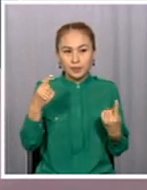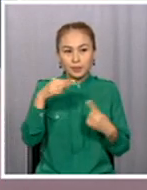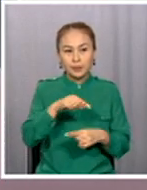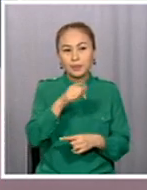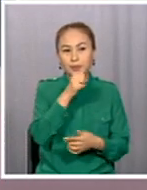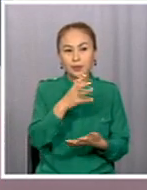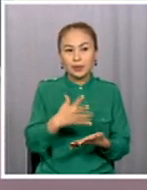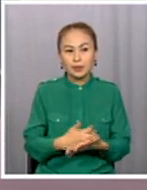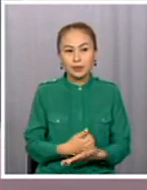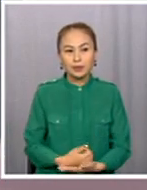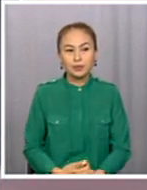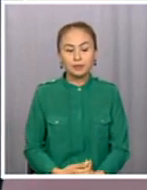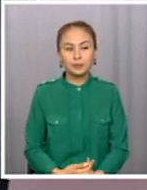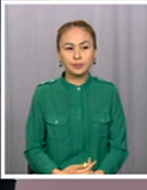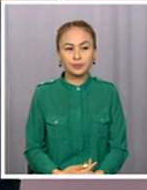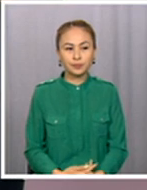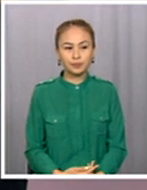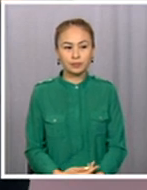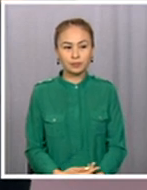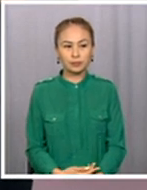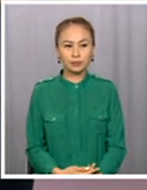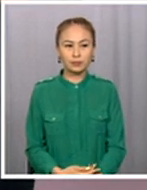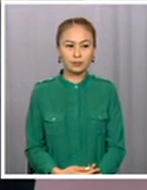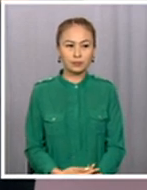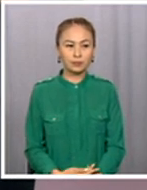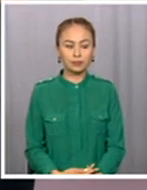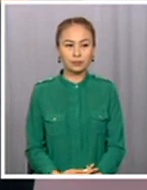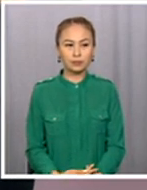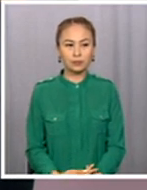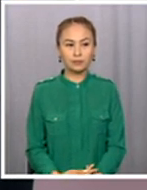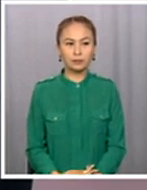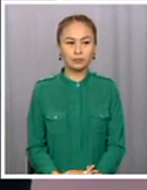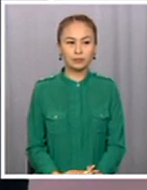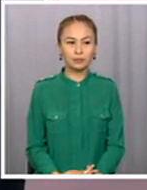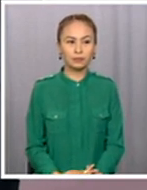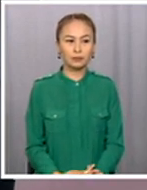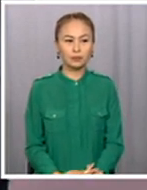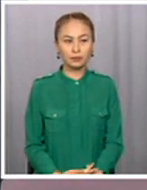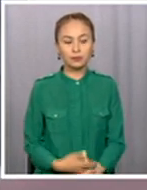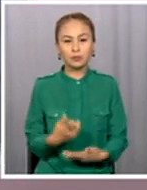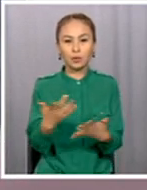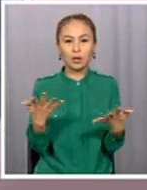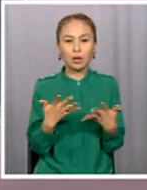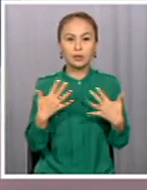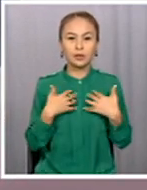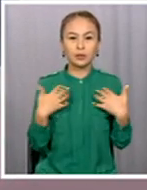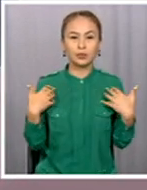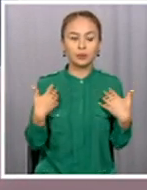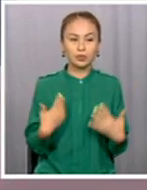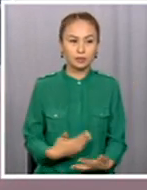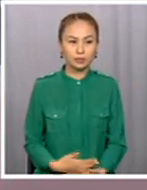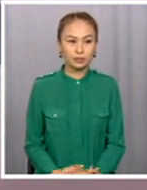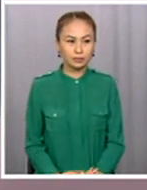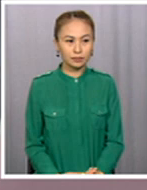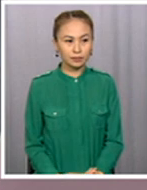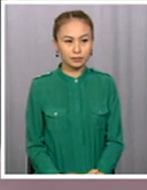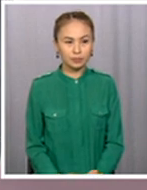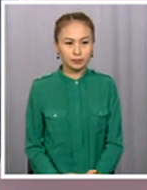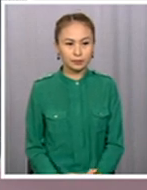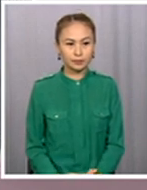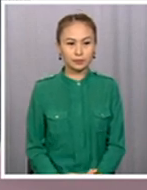табыңдар. Ал тыңдайық. Бұл қай жануардың дыбысы?